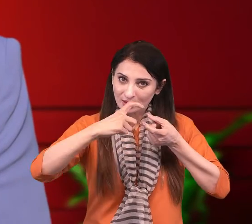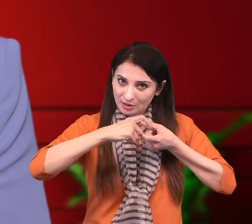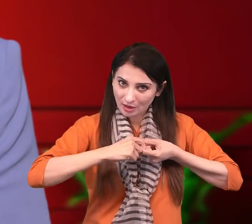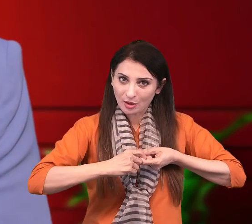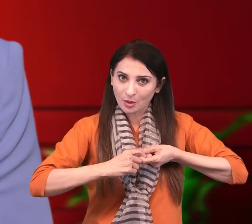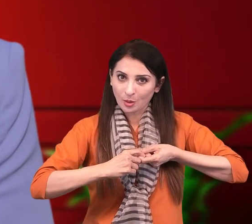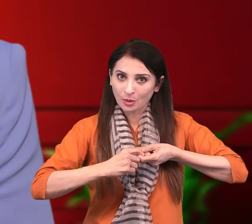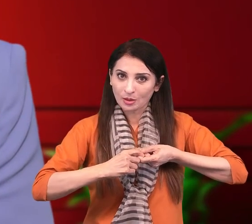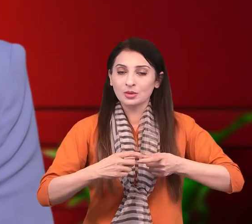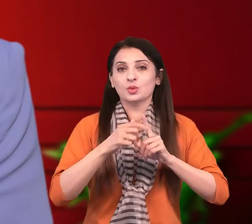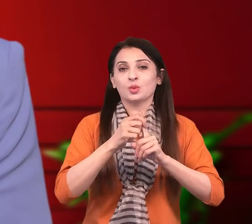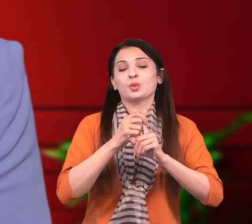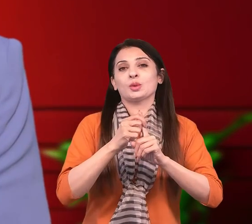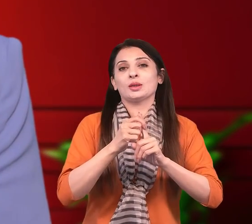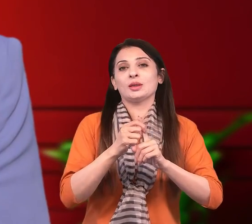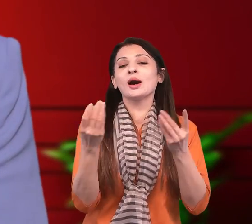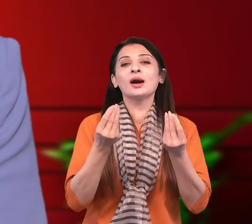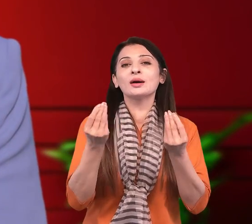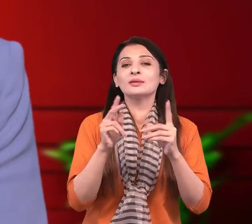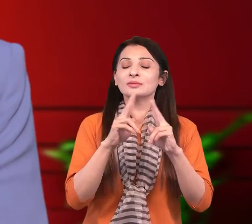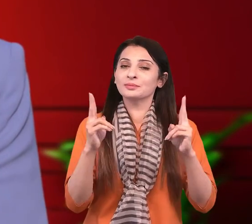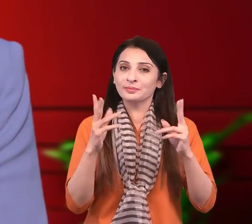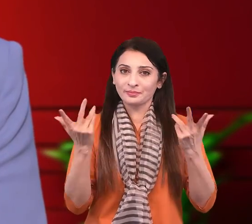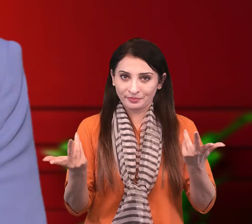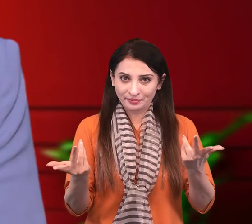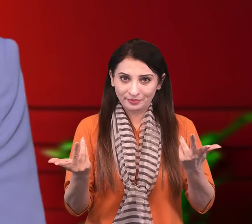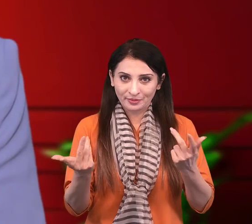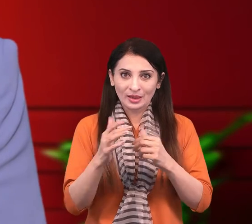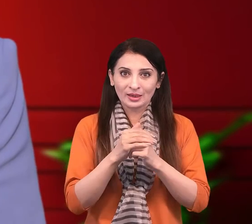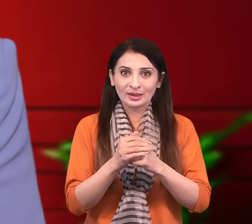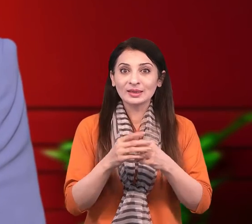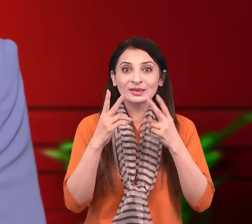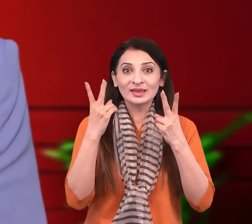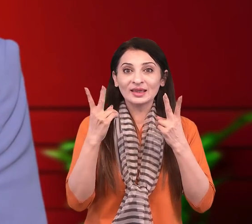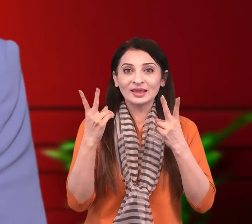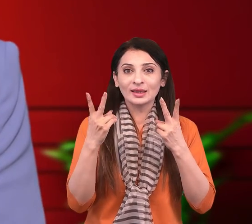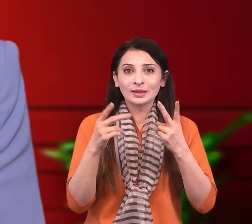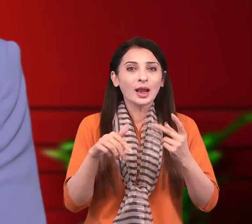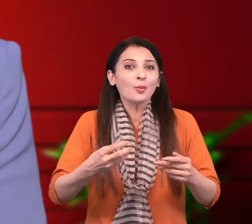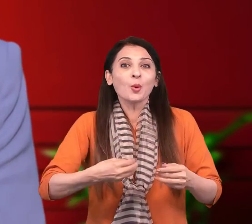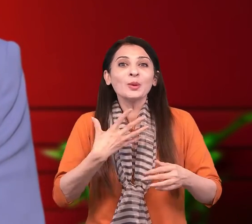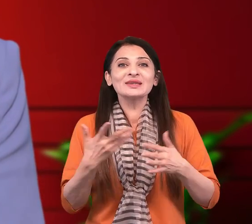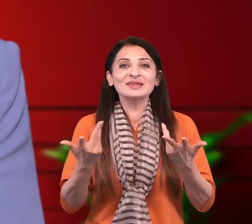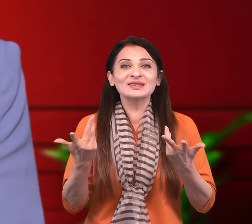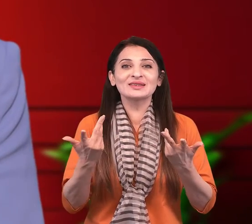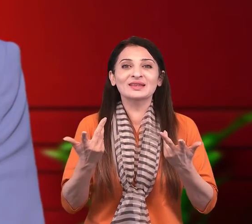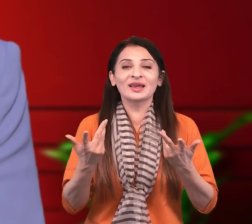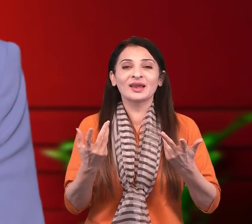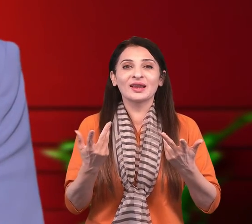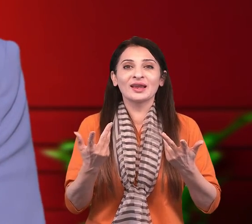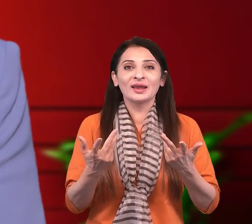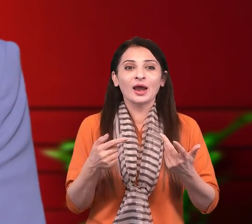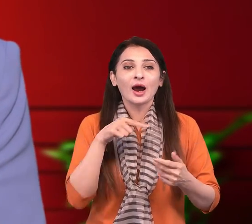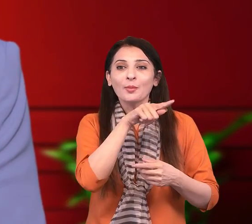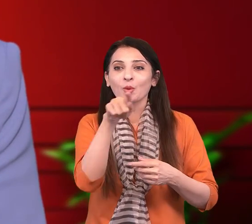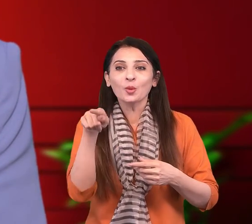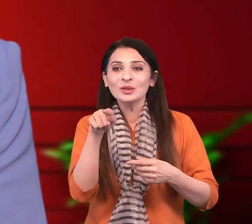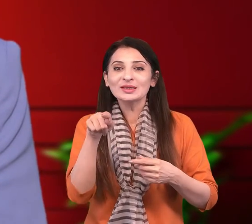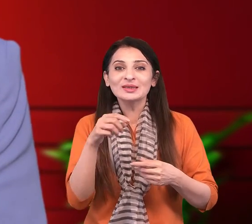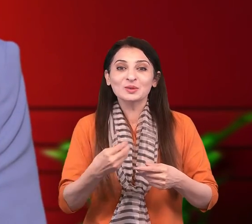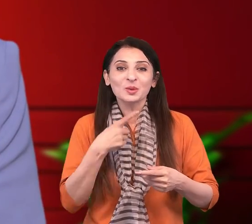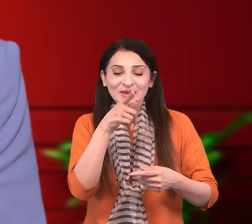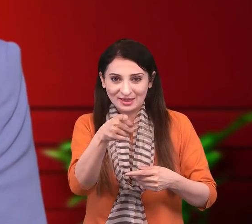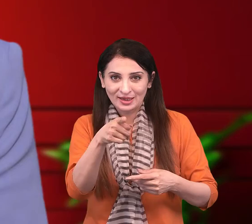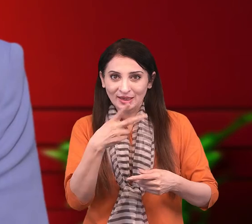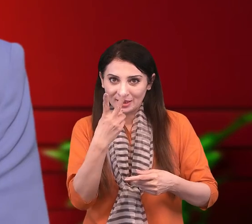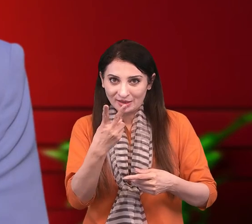व्यूअर्स के लिए छोड़ूंगी वो ये है कि अपने आप से ताल्लुक़ बेहतर बनाएं, और अपने आप से ताल्लुक़ बेहतर बनाने का वन